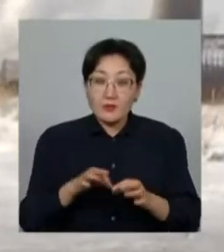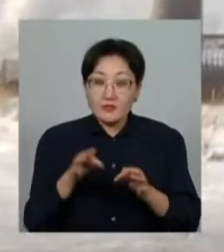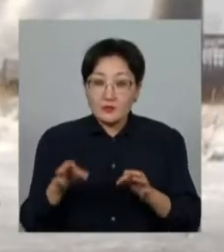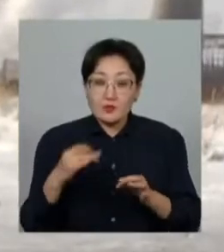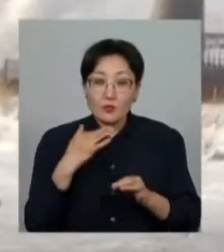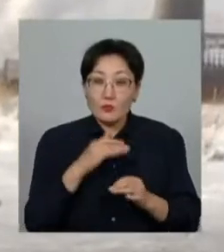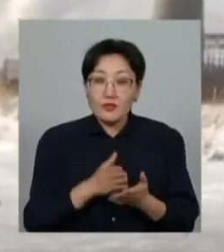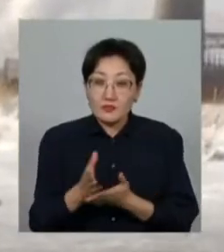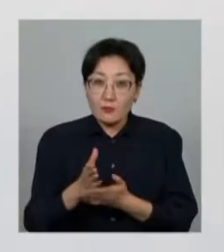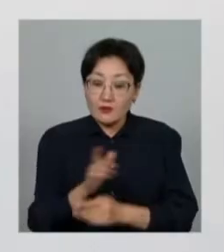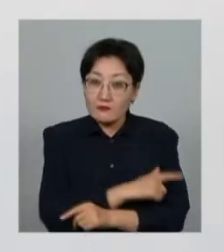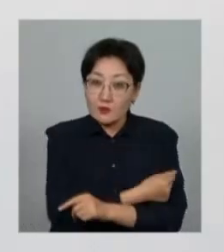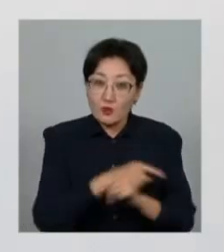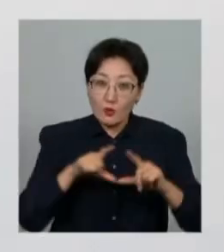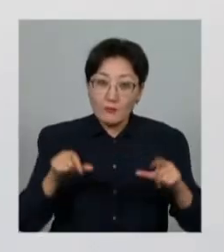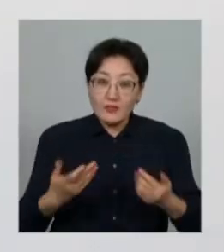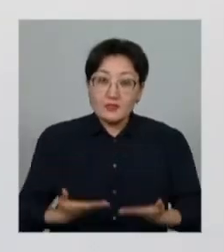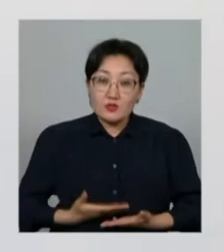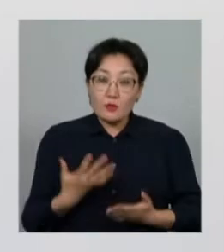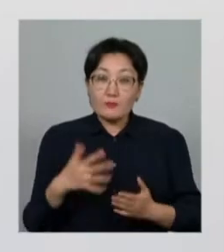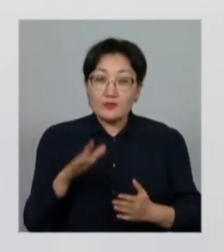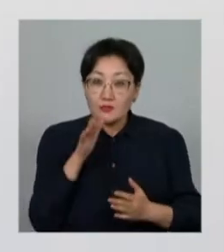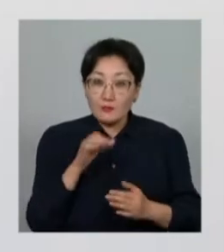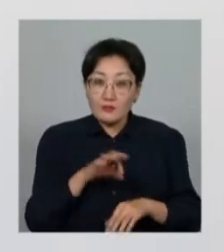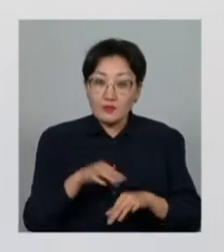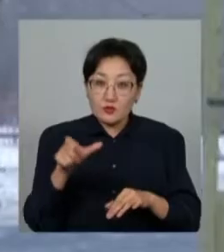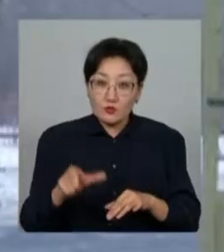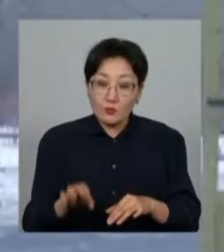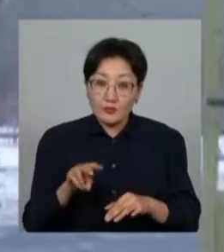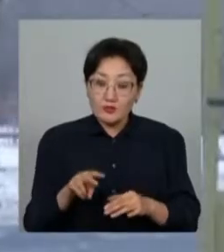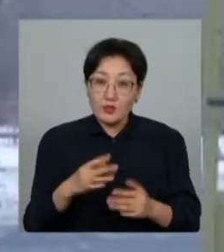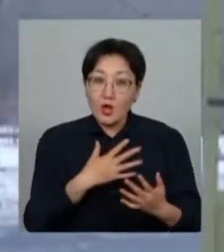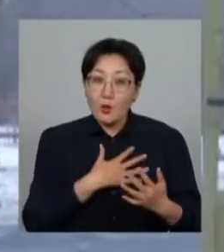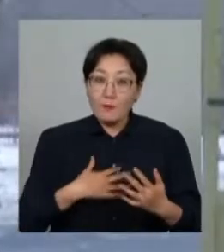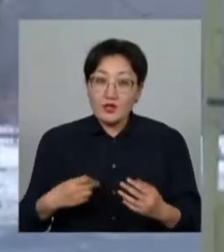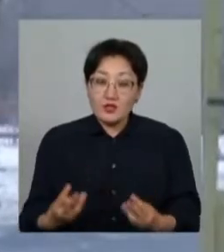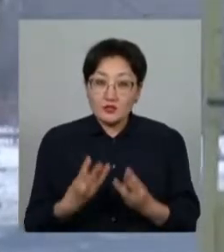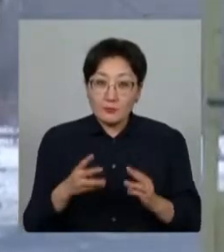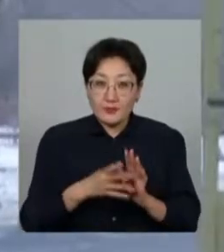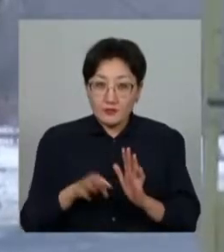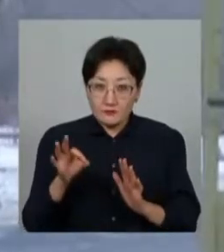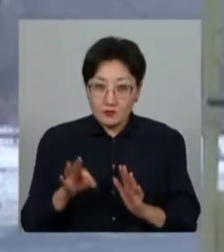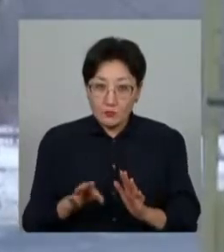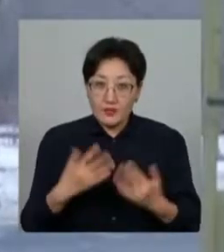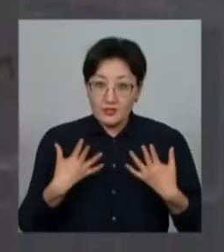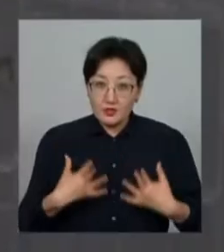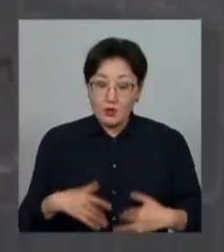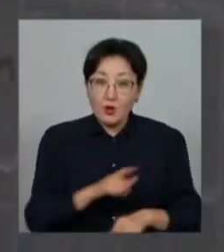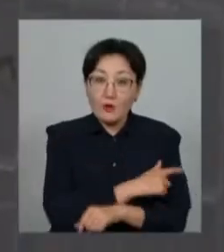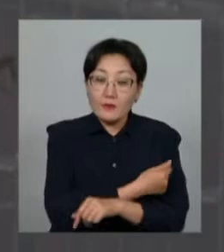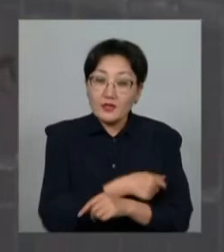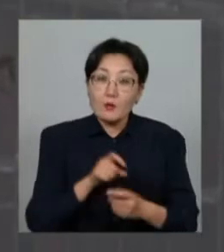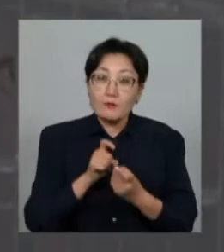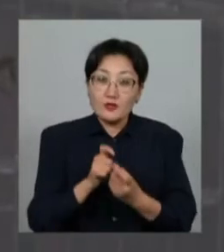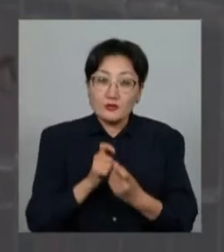региональной многопрофильной больницы. За жизнь 50-летнего пациента он получил термический ожог 90% тела. Врачи